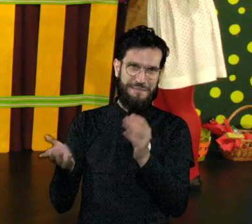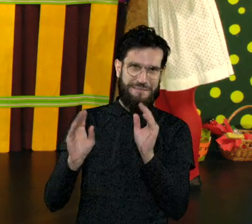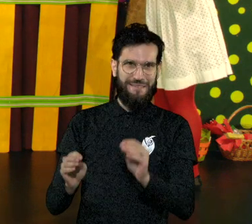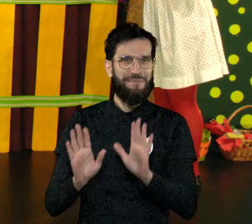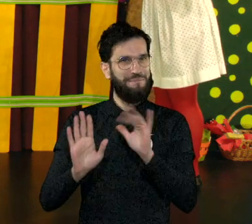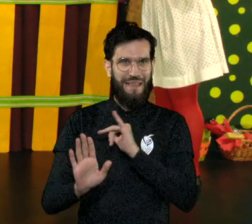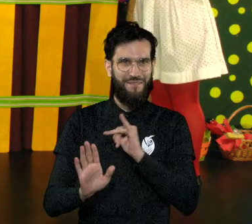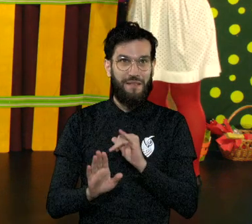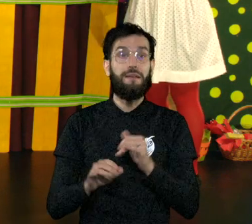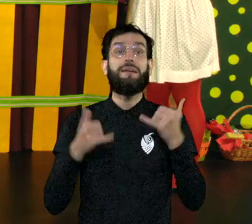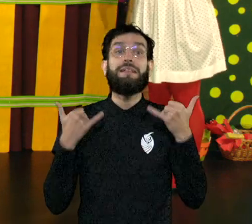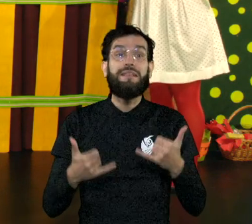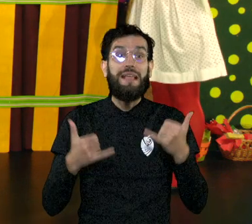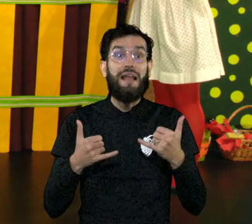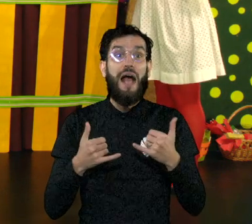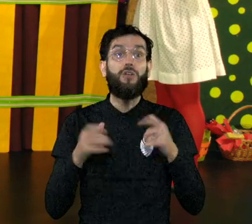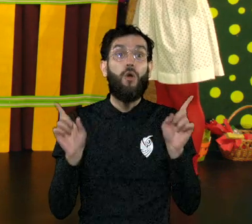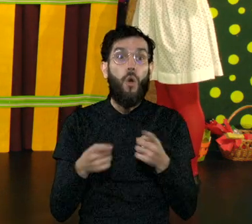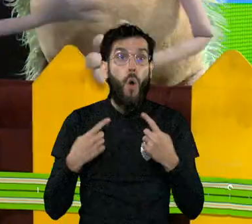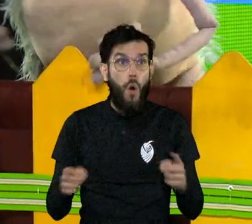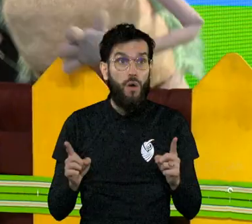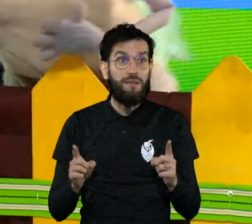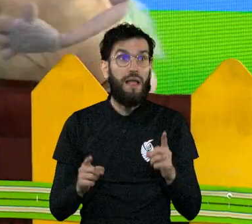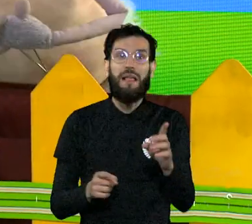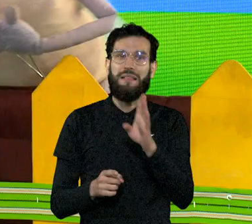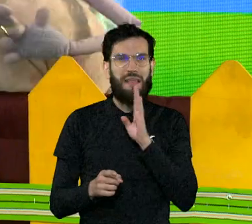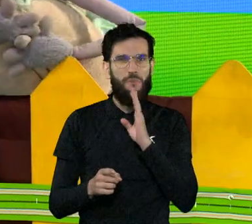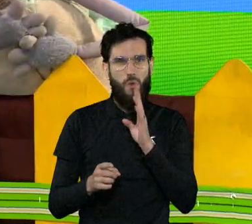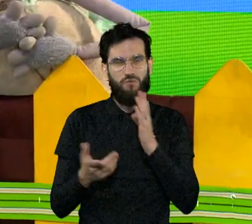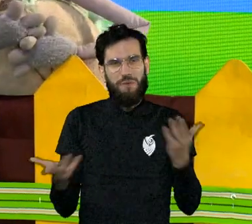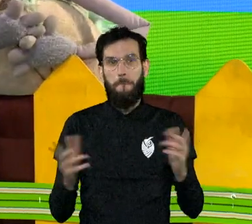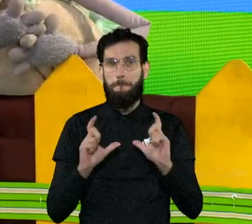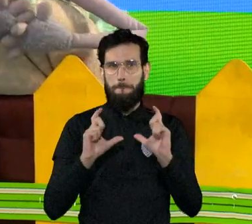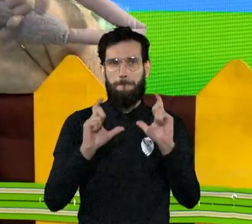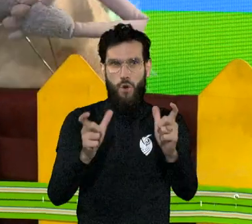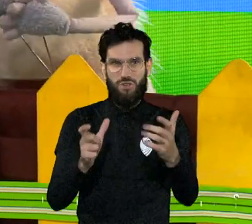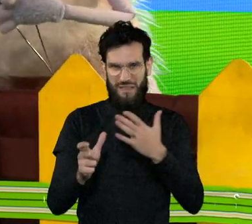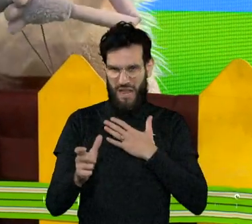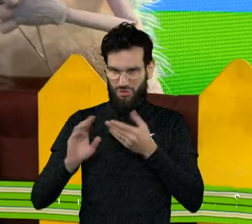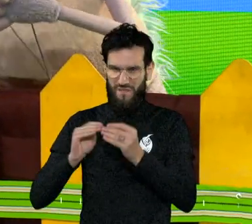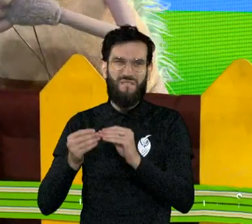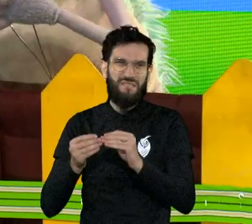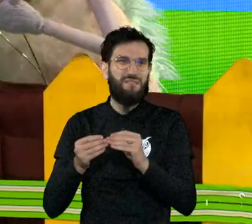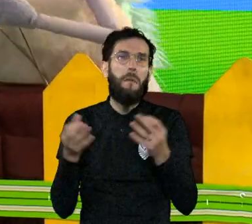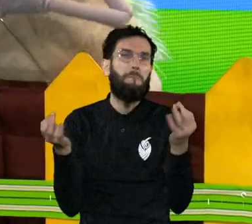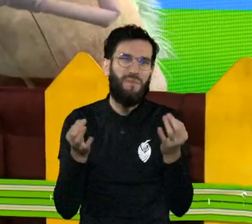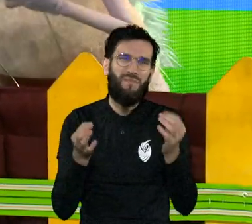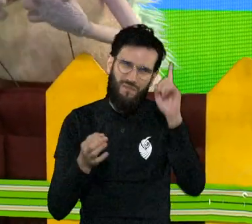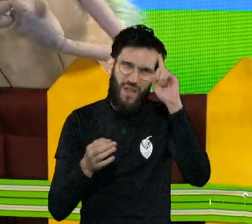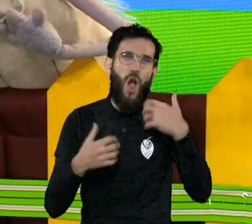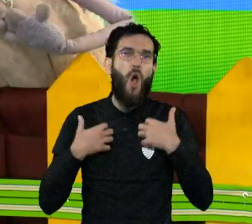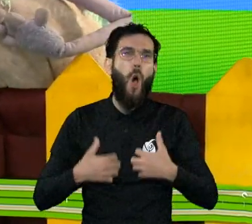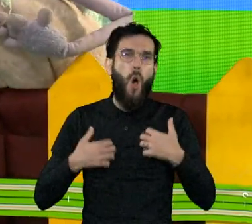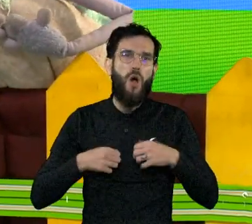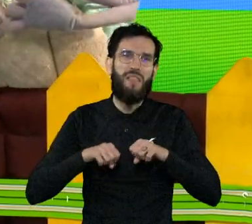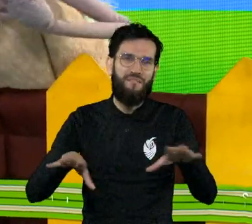Deti, na dnešnom koncerte vám nemôžeme požičať tie naše rekvizity, ale to kvôli koronavírusu. No,